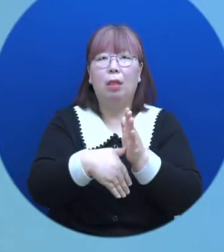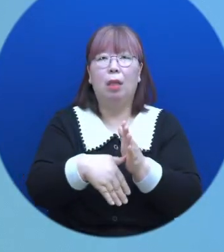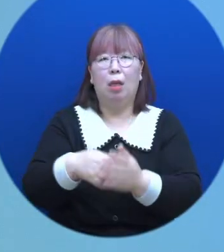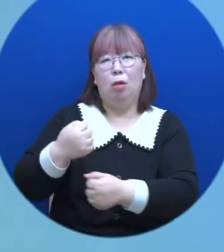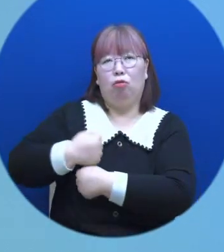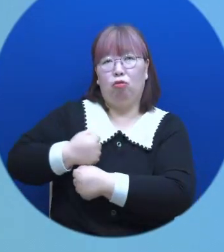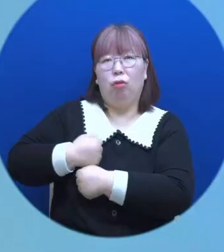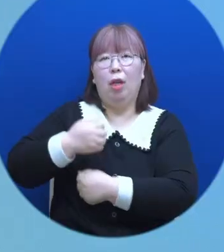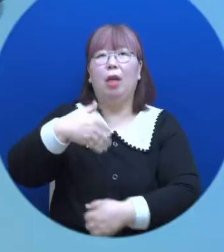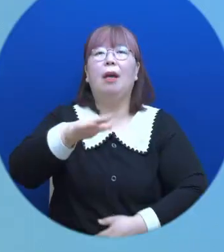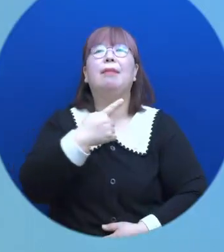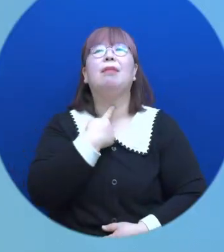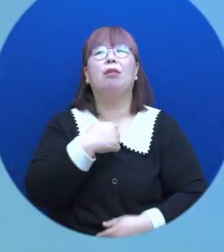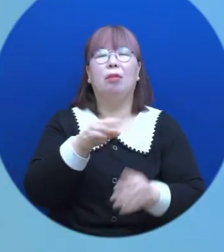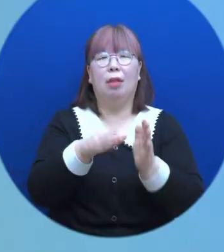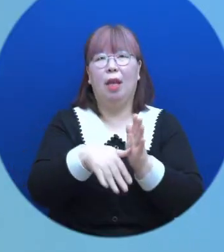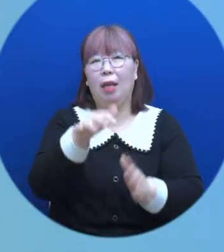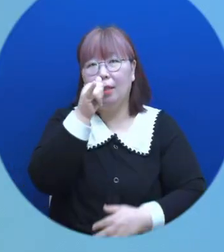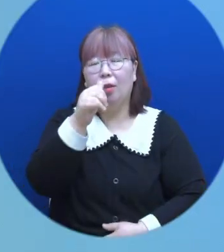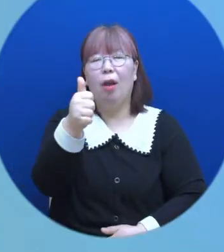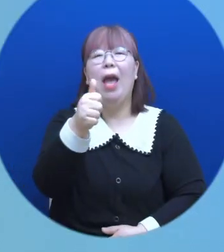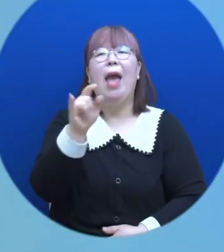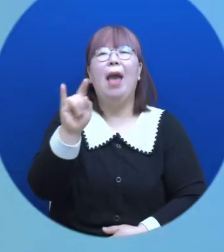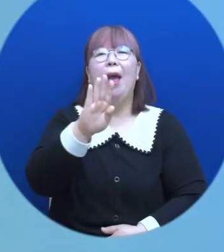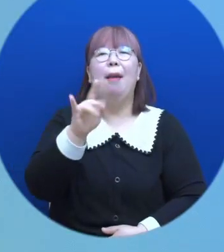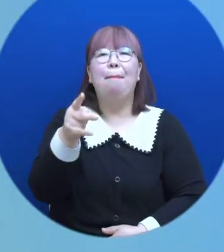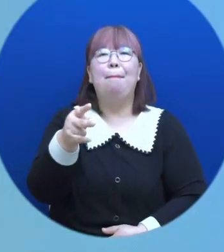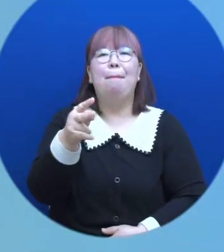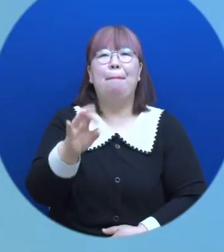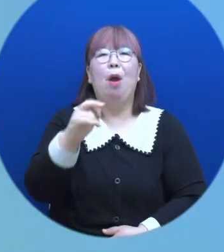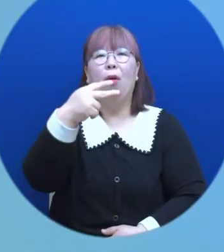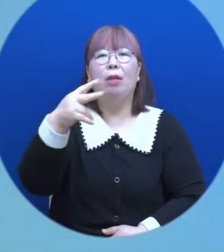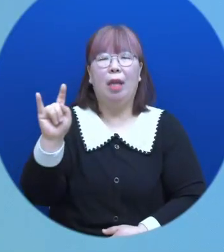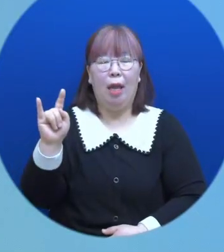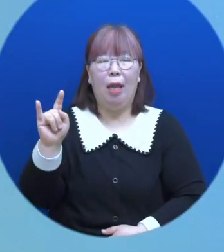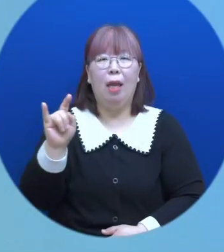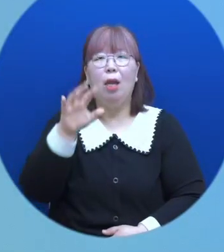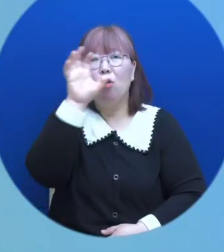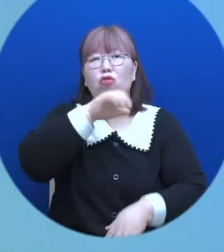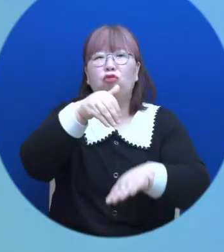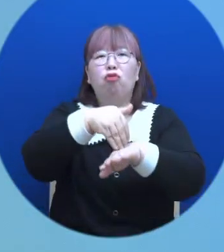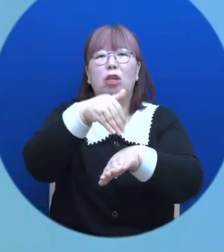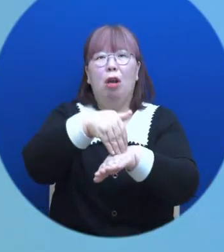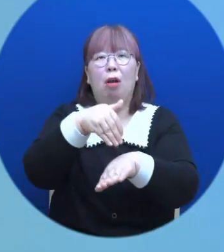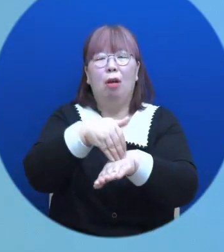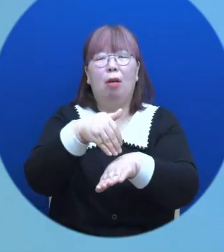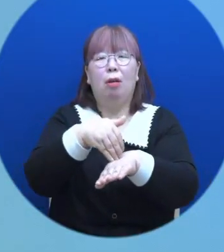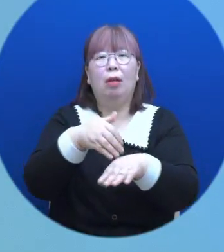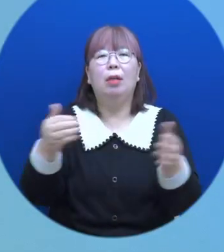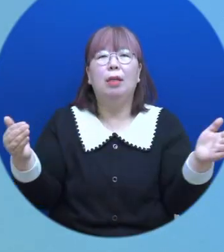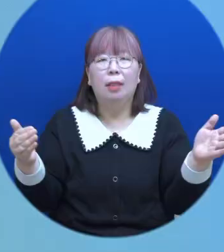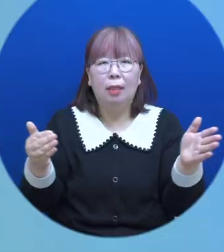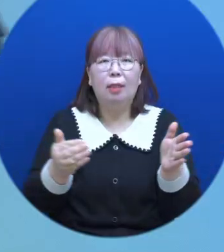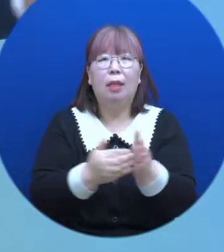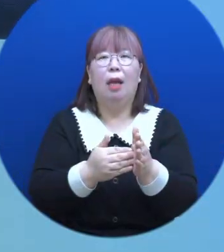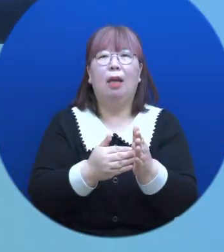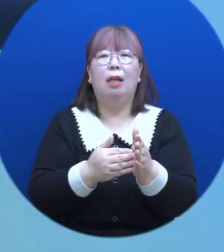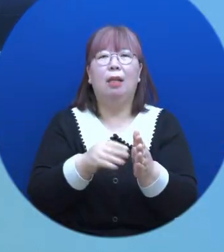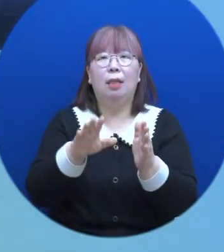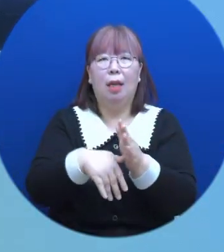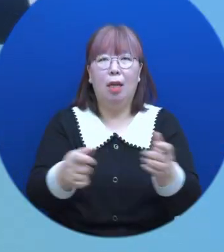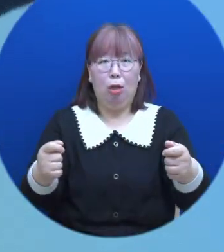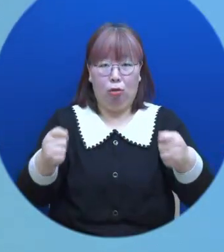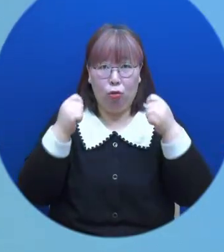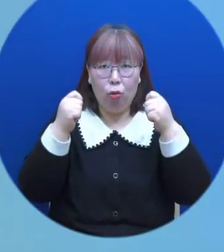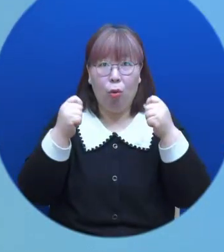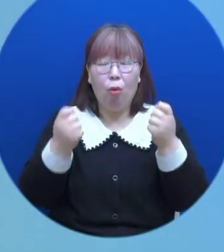거예요. 제가 해병대 진해에서 훈련을 받고 훈련이 끝날 때 수료식을